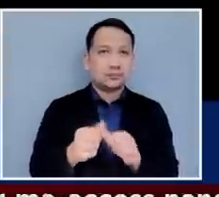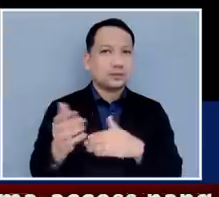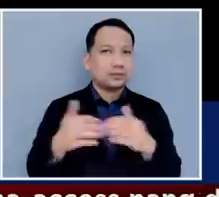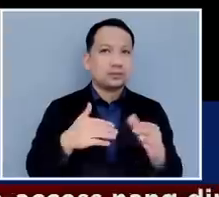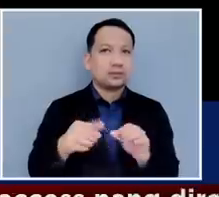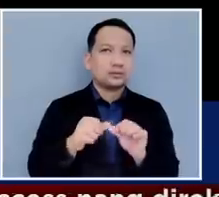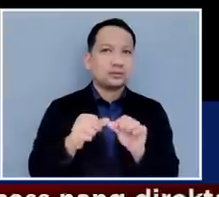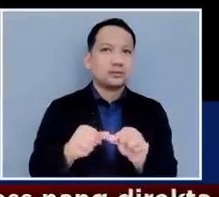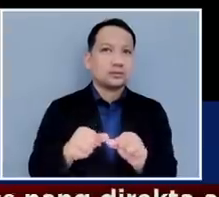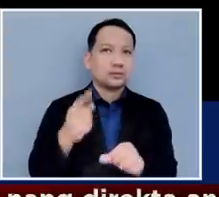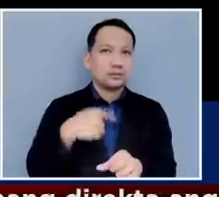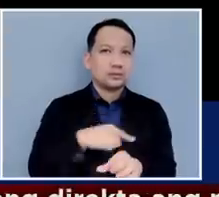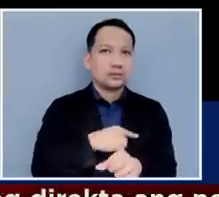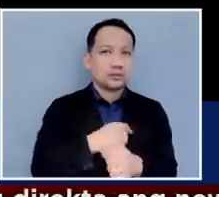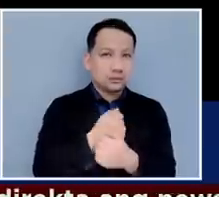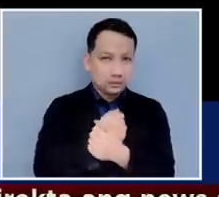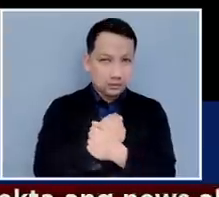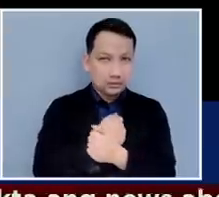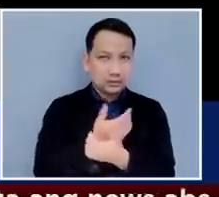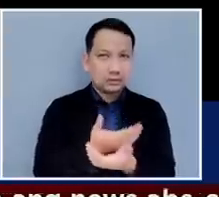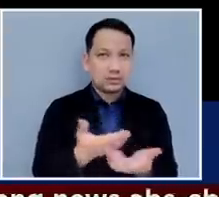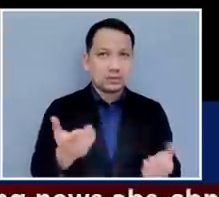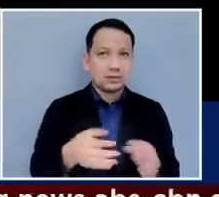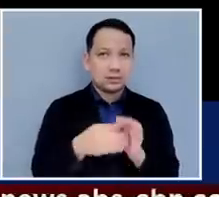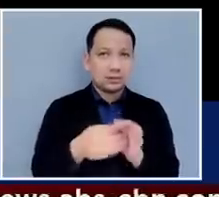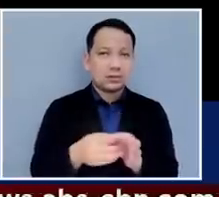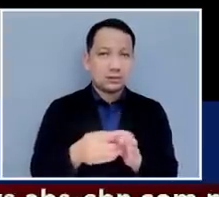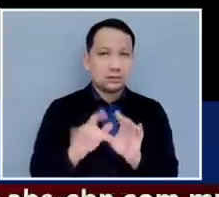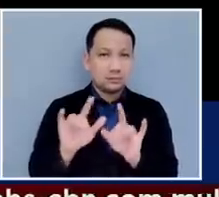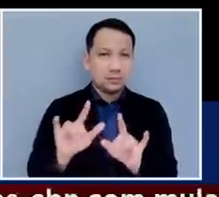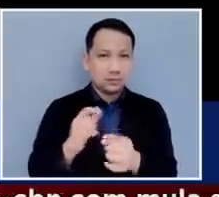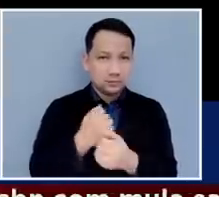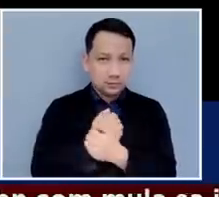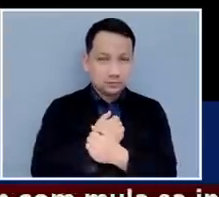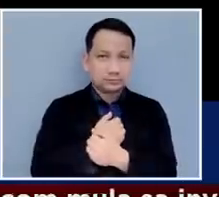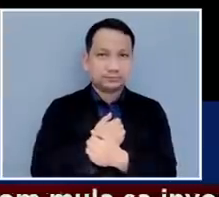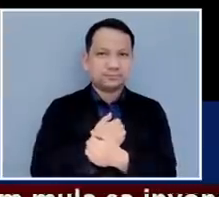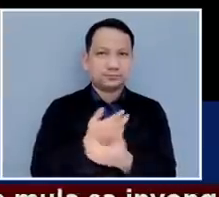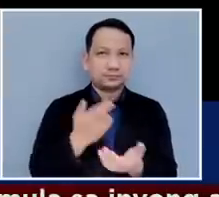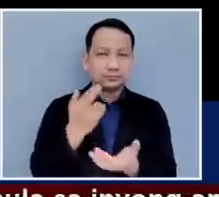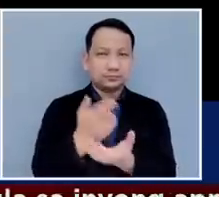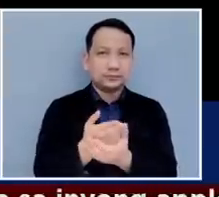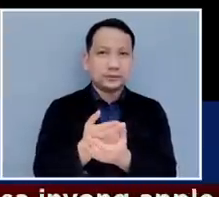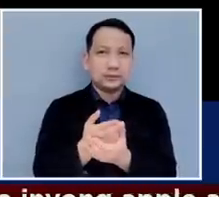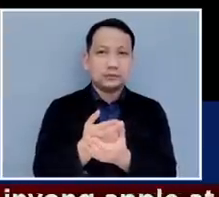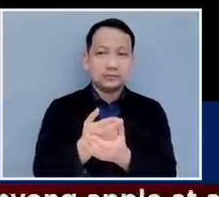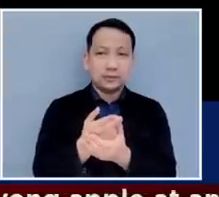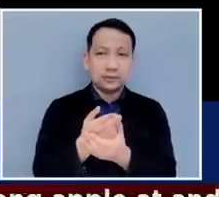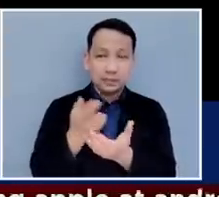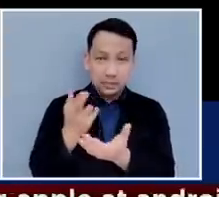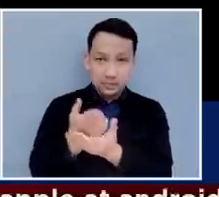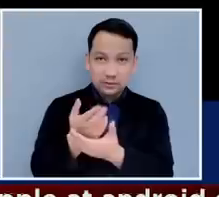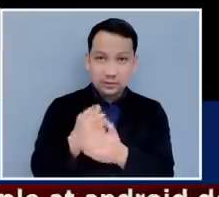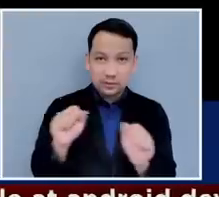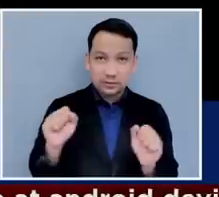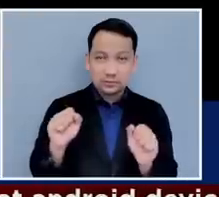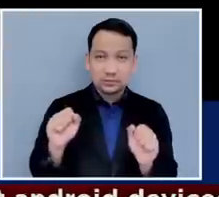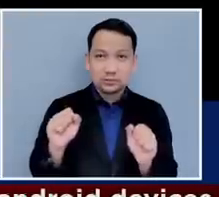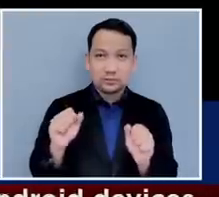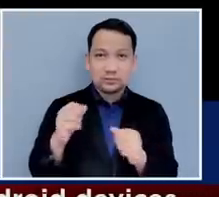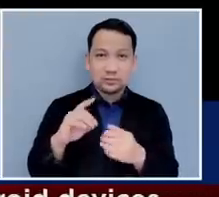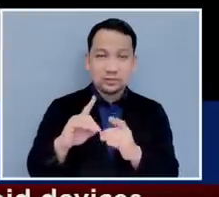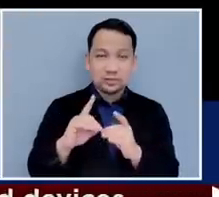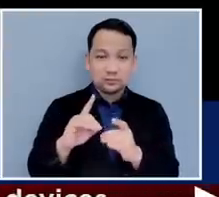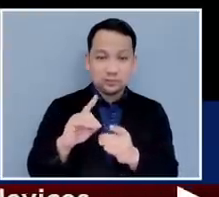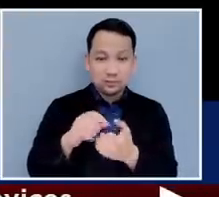ang kanilang pagmamahal sa mga aso. Bukod nga sa mga rescue dogs, may 17 alagang pusa pa ang